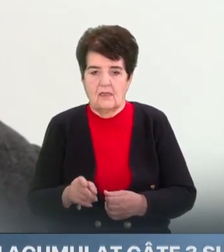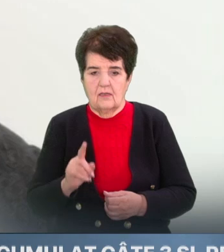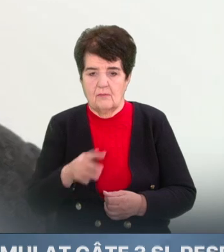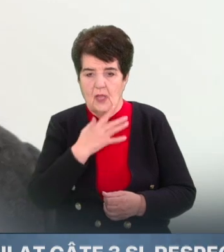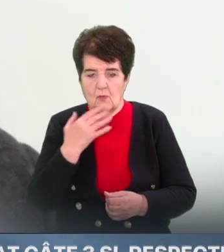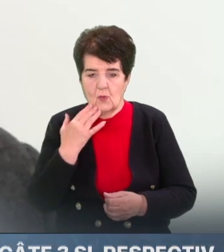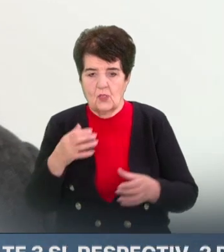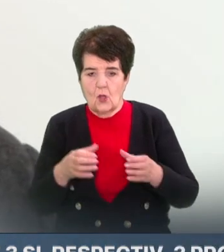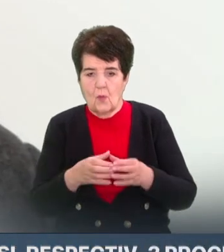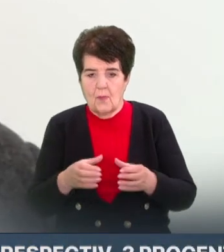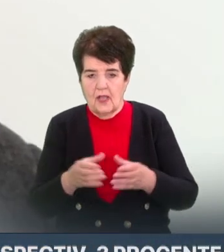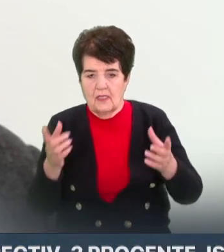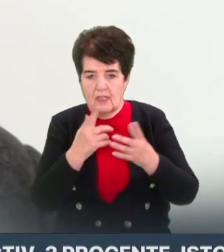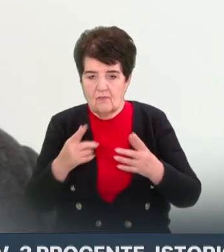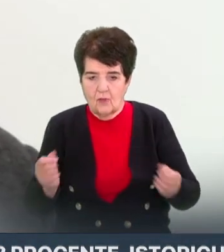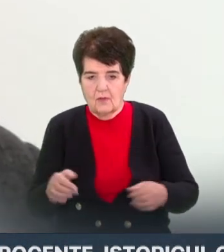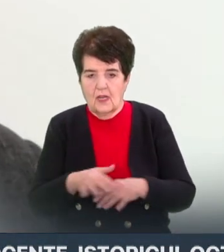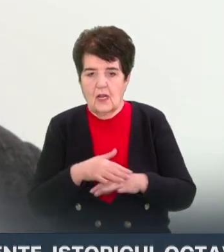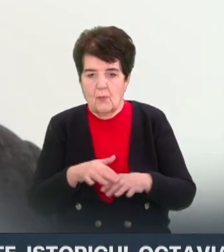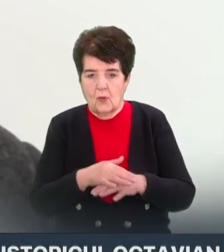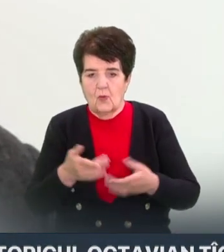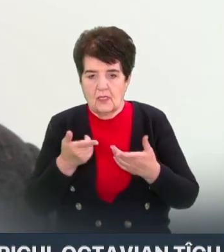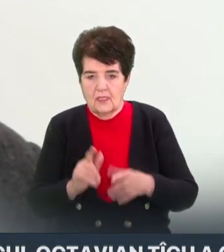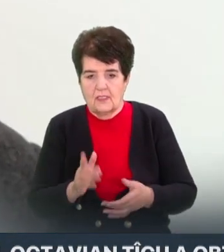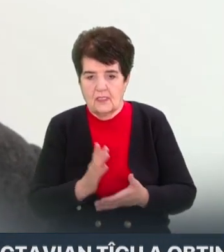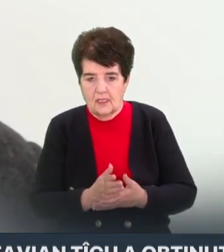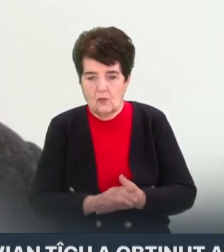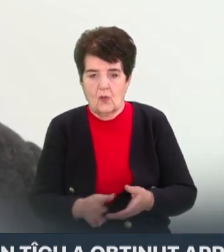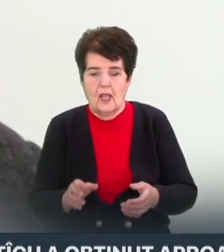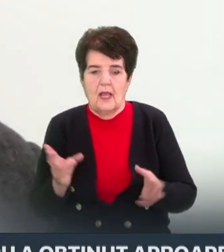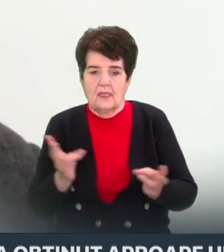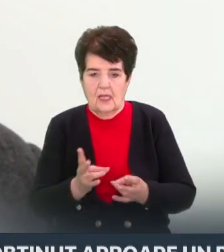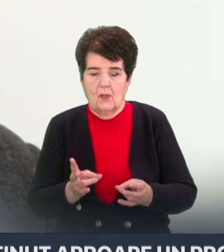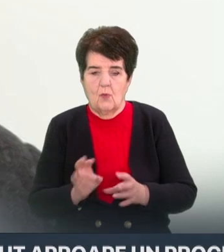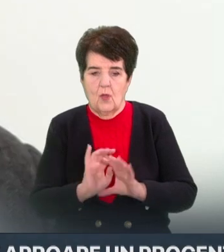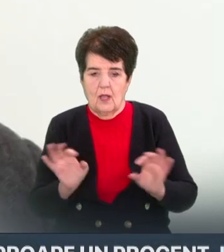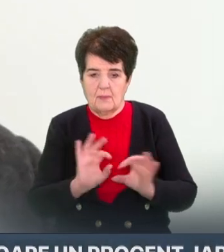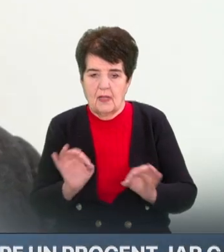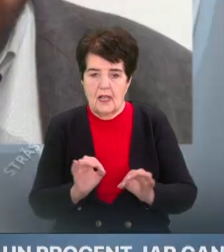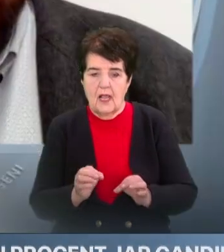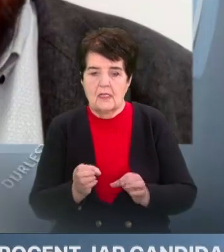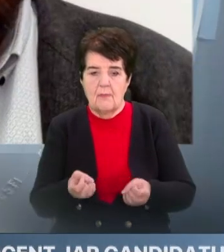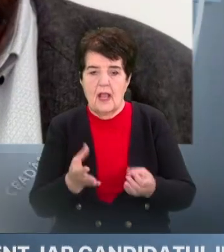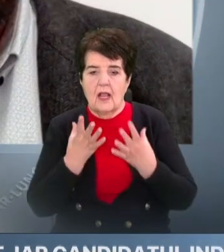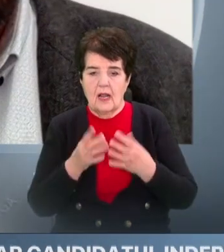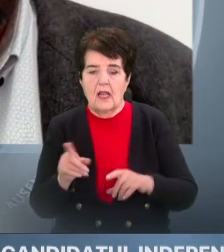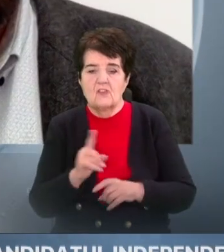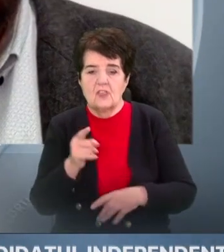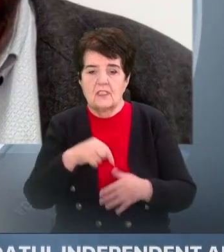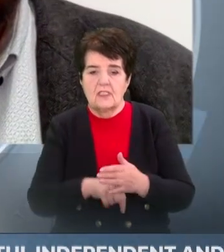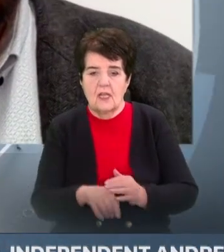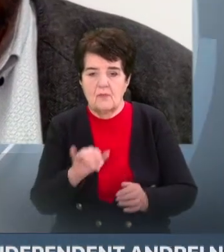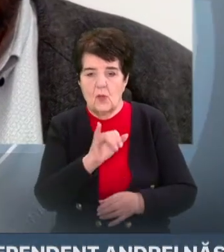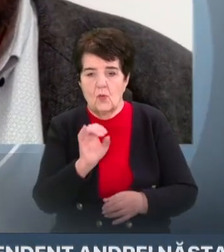trebuiau lansate mai multe campanii de informare a publicului, desigur, trebuiau explicate mai clar ceea ce înseamnă Uniunea Europeană, pentru că ați dat foarte bine